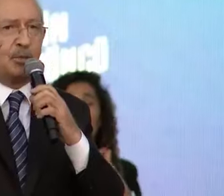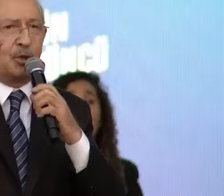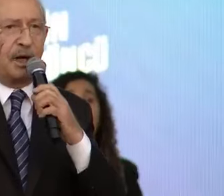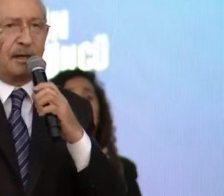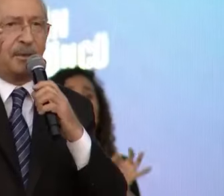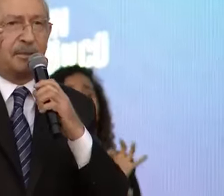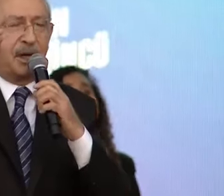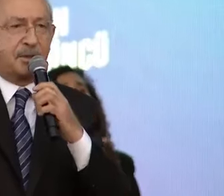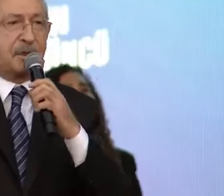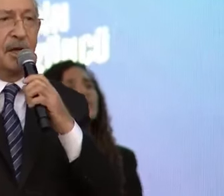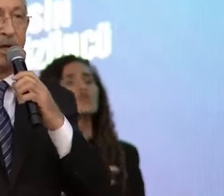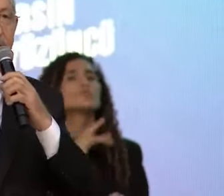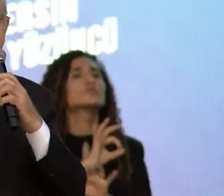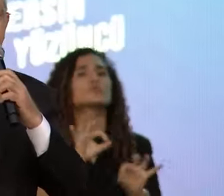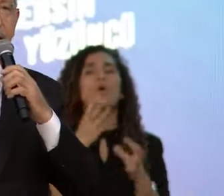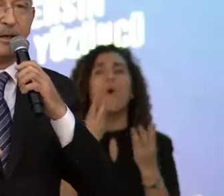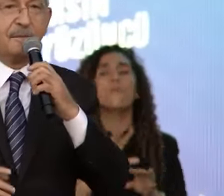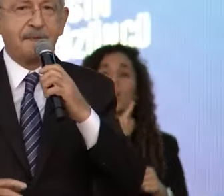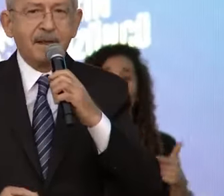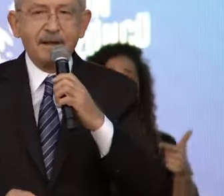asla umutsuzluğa kapılmayacaksınız. İki,